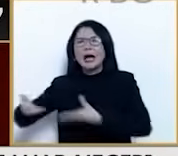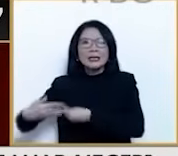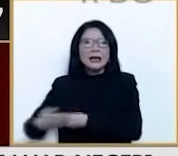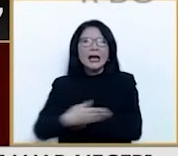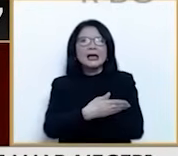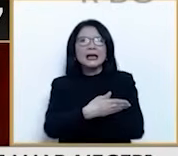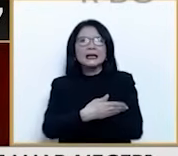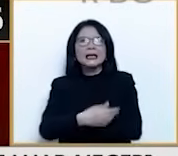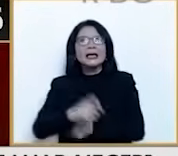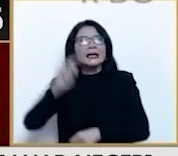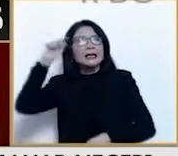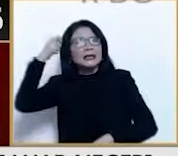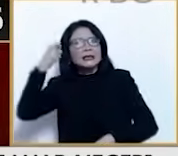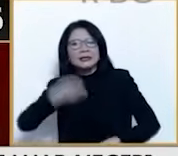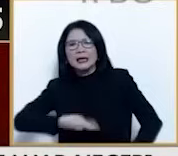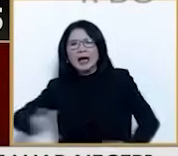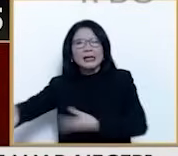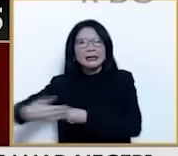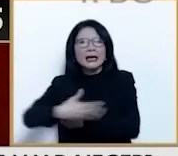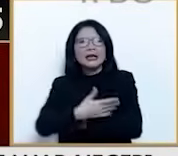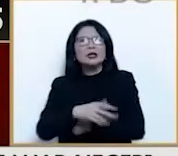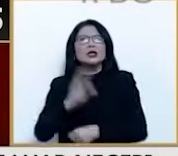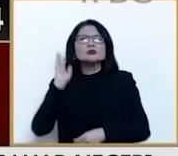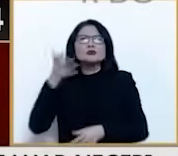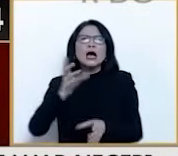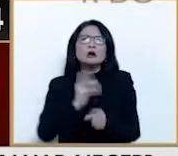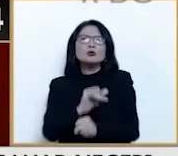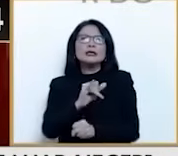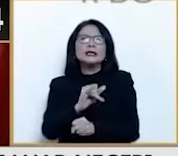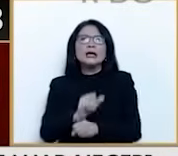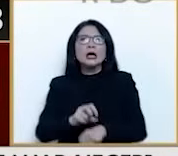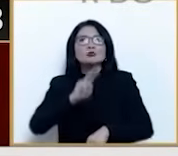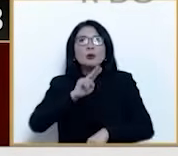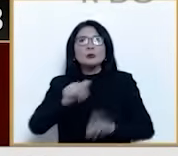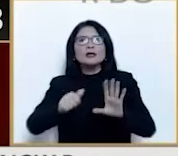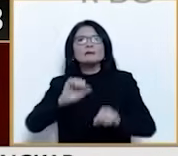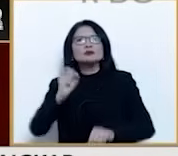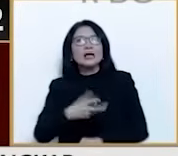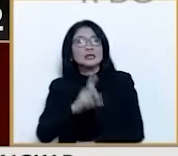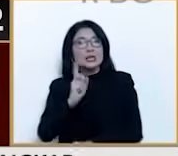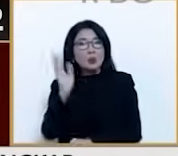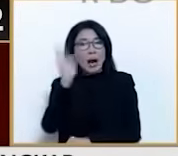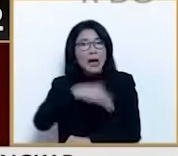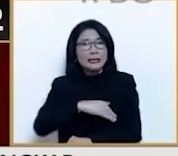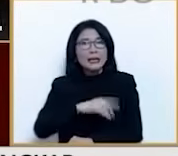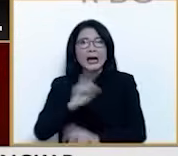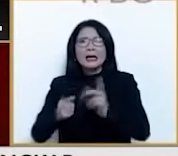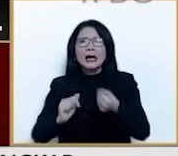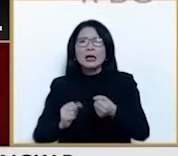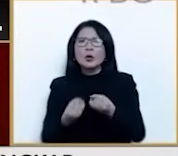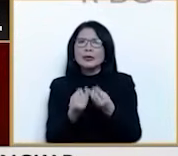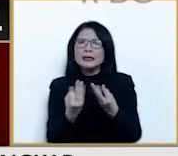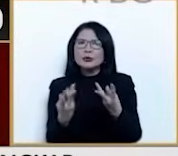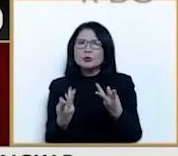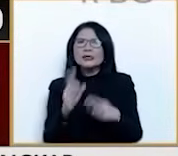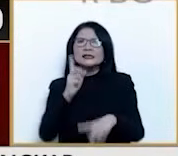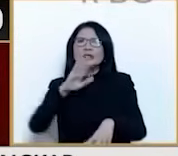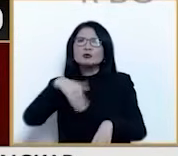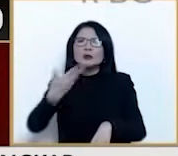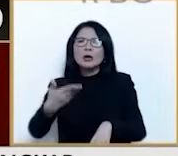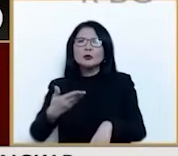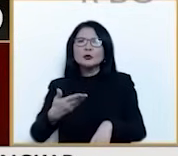lupa nelayan telah dirugikan 26 juta per hari. Kalau dihitung dalam satu tahun